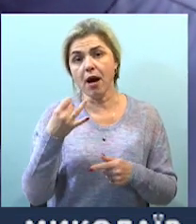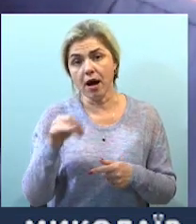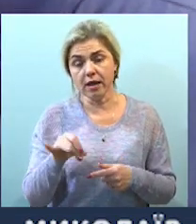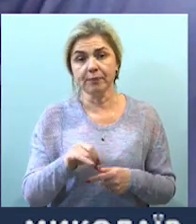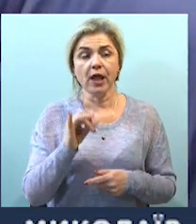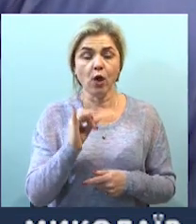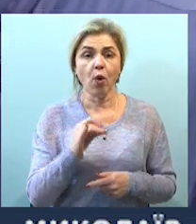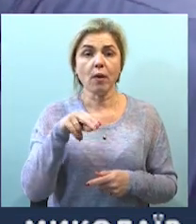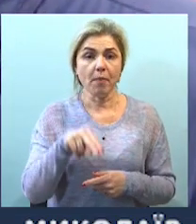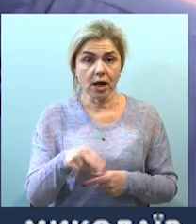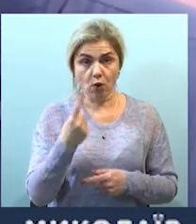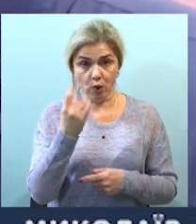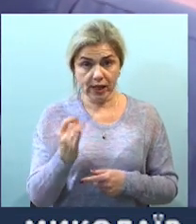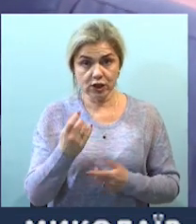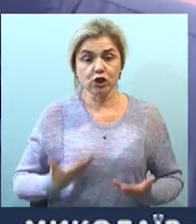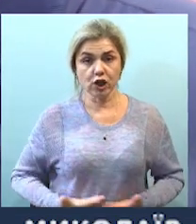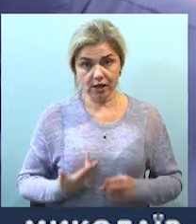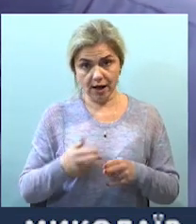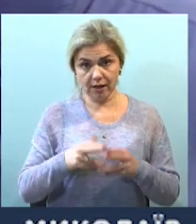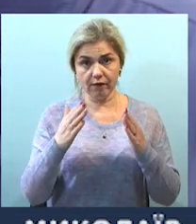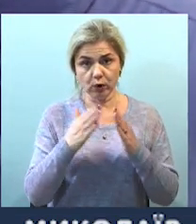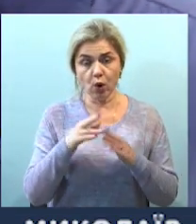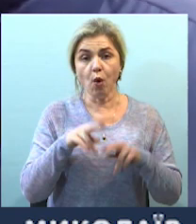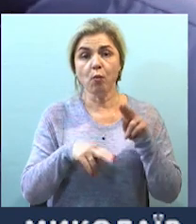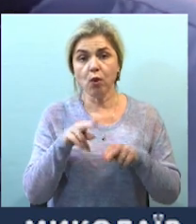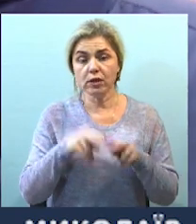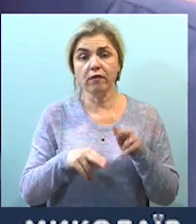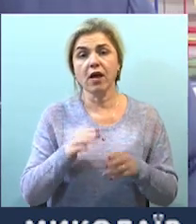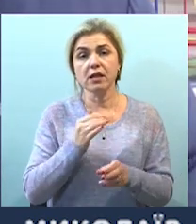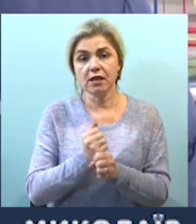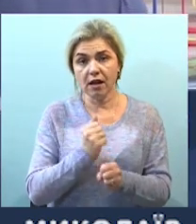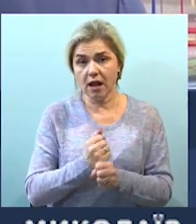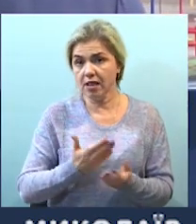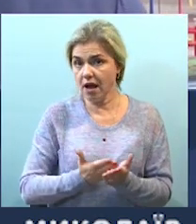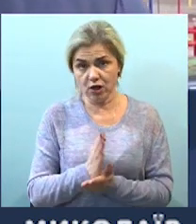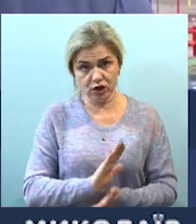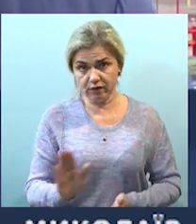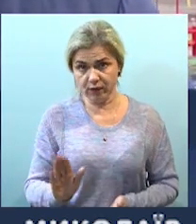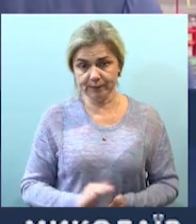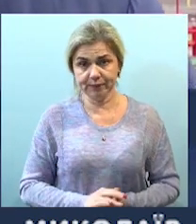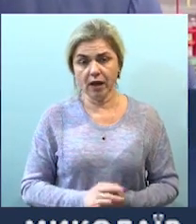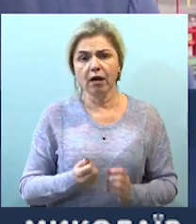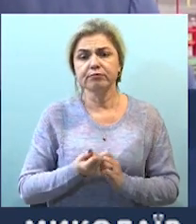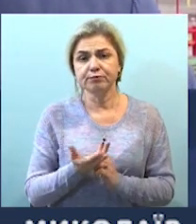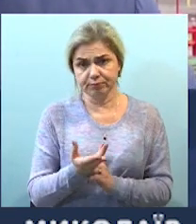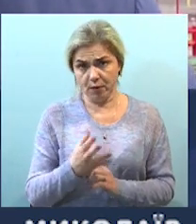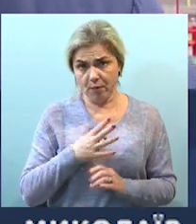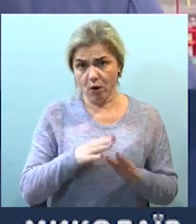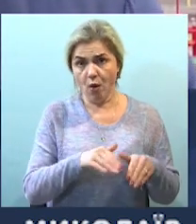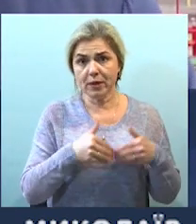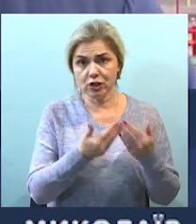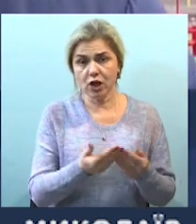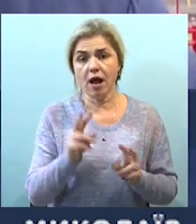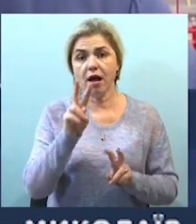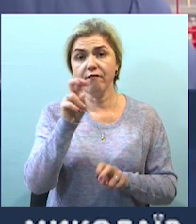– один з мешканців цього будинку. Каже, будівництво виконано неякісно. Ми неоднократно обращалися до застройщика